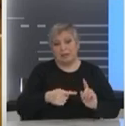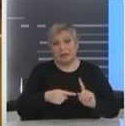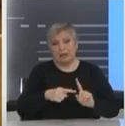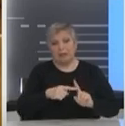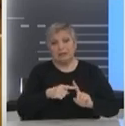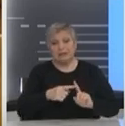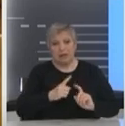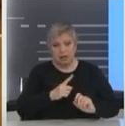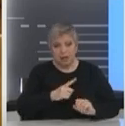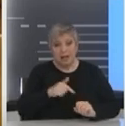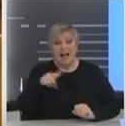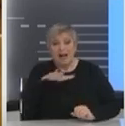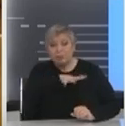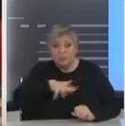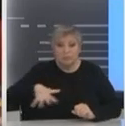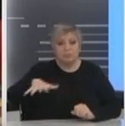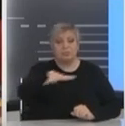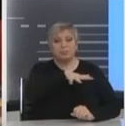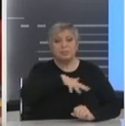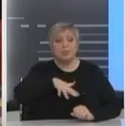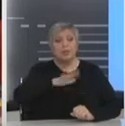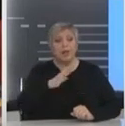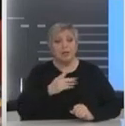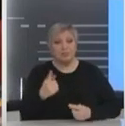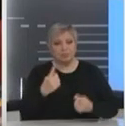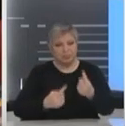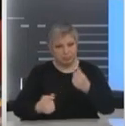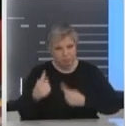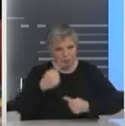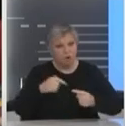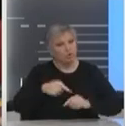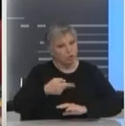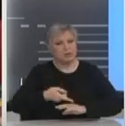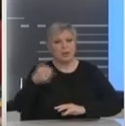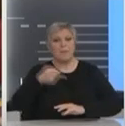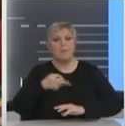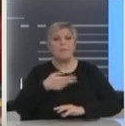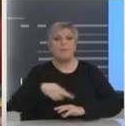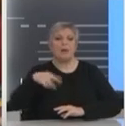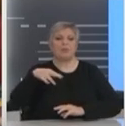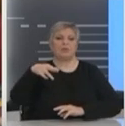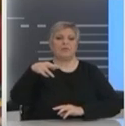Δεν θέλω να μείνω άλλο στη στάση της ηγεσίας της ΓΕΣΕ.